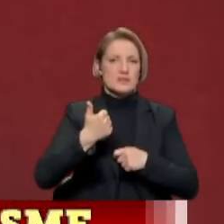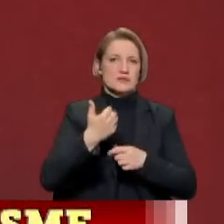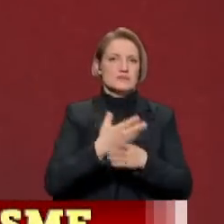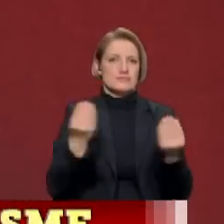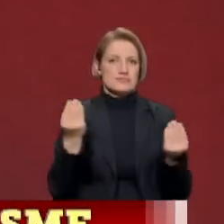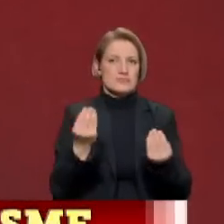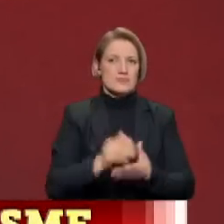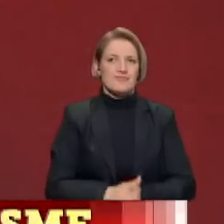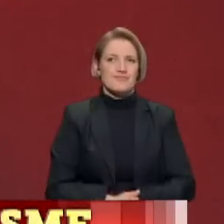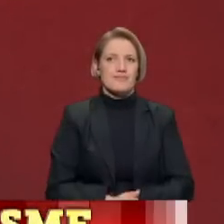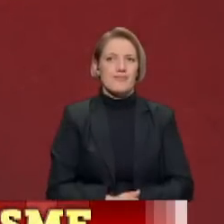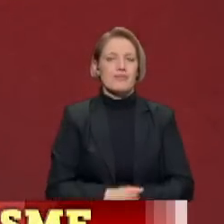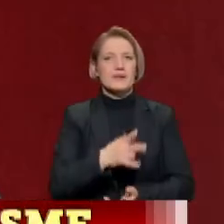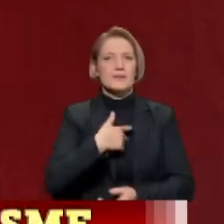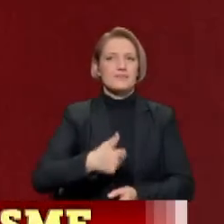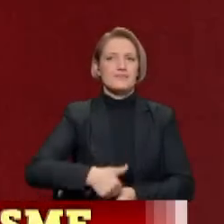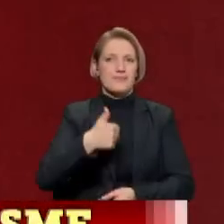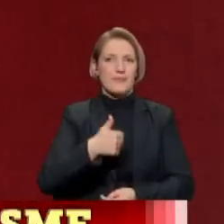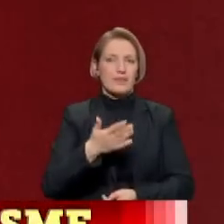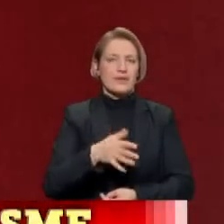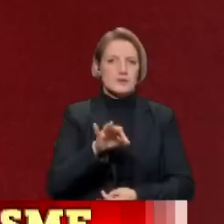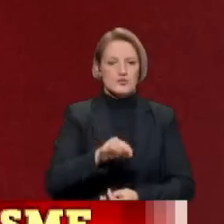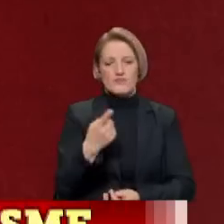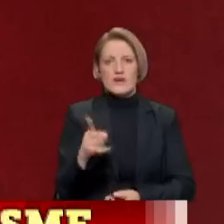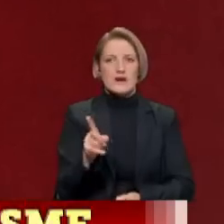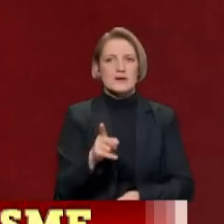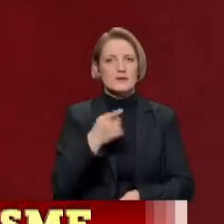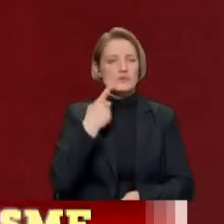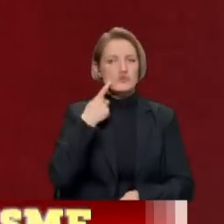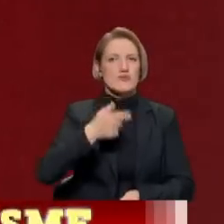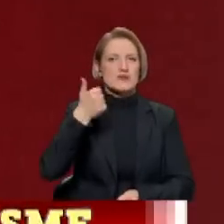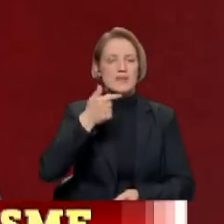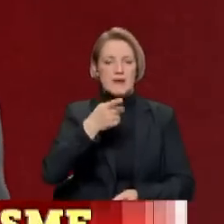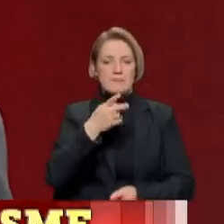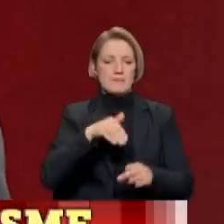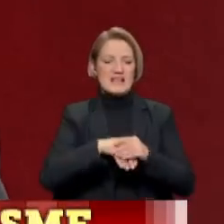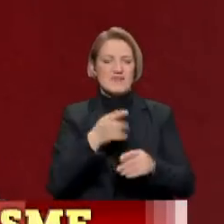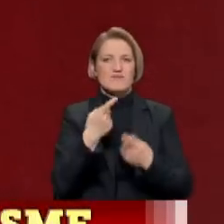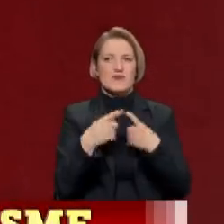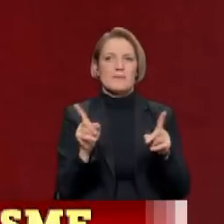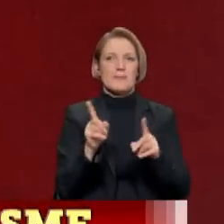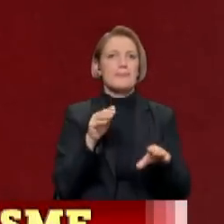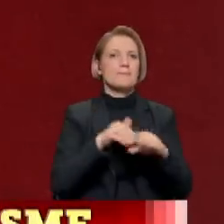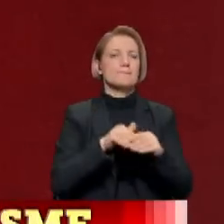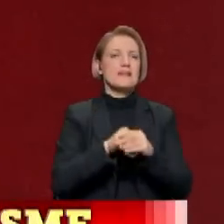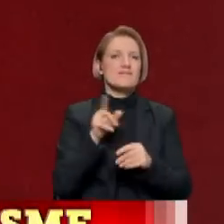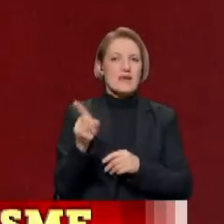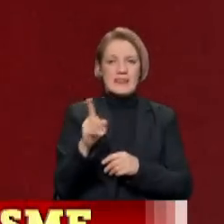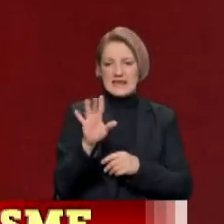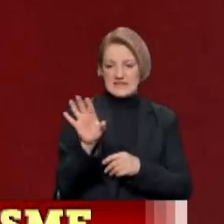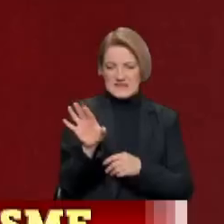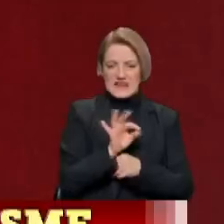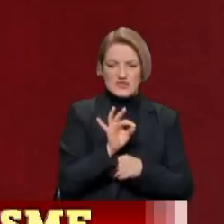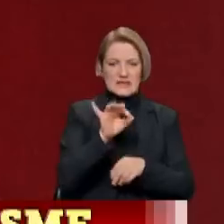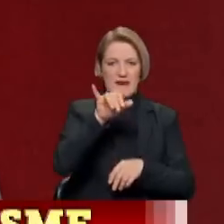düşürülmüştü. Şimdi belediye başkanlığında şu durum farklı. Cumhurbaşkanı milletvekilinin durumu farklı. Evet. Mesela milletvekili seçildiği anda